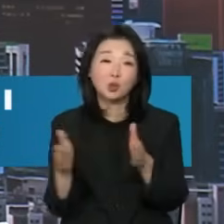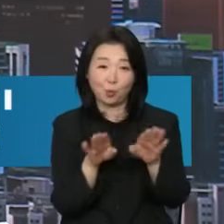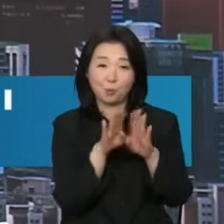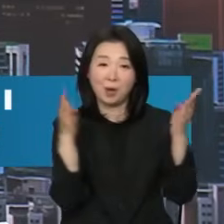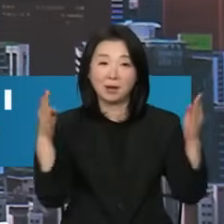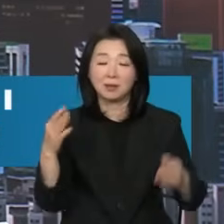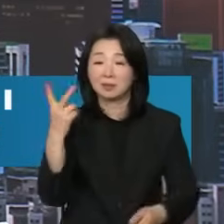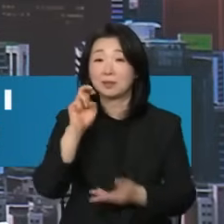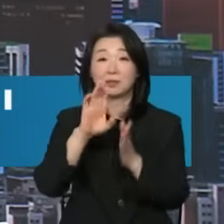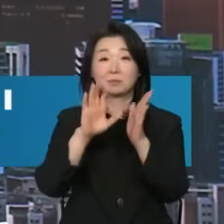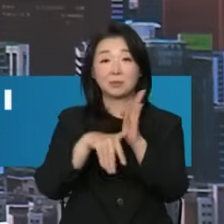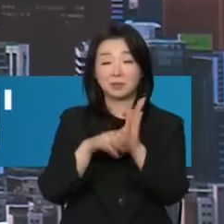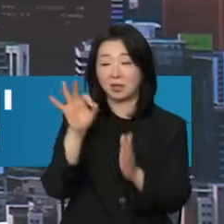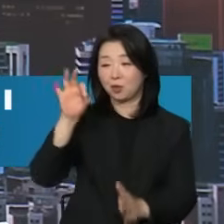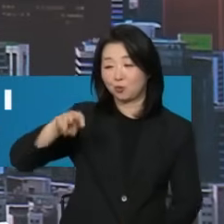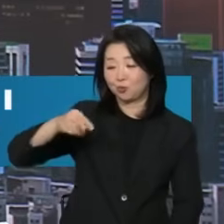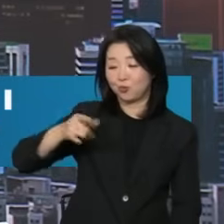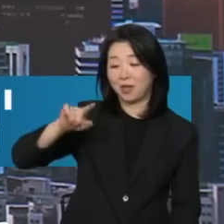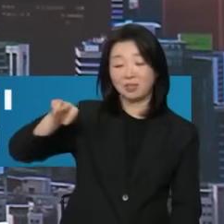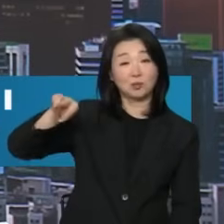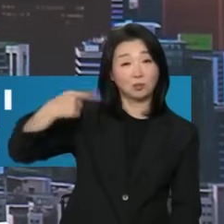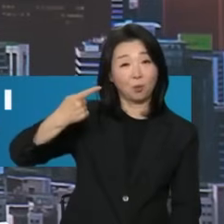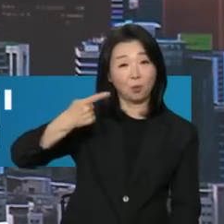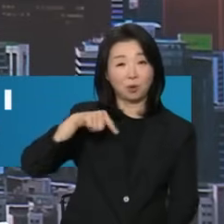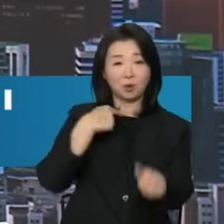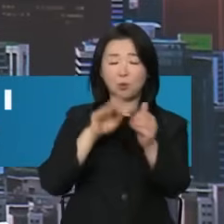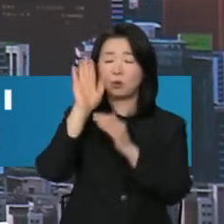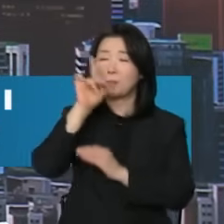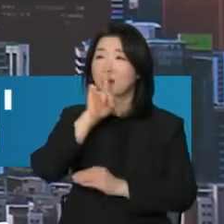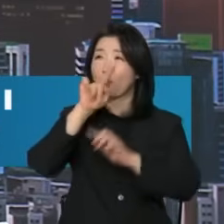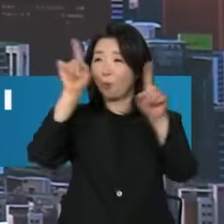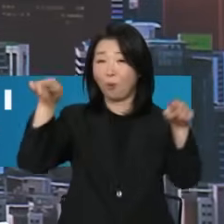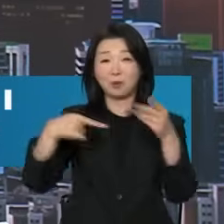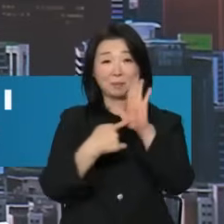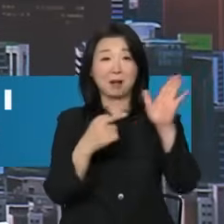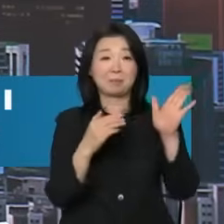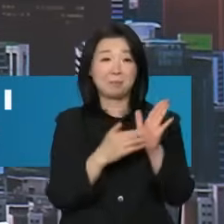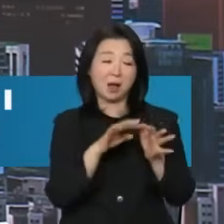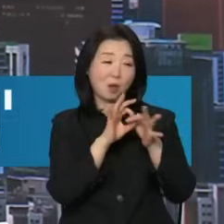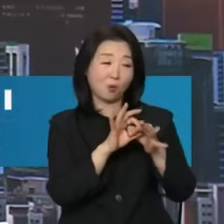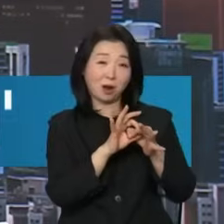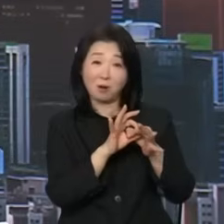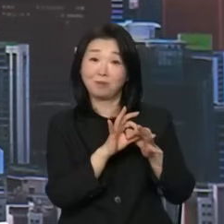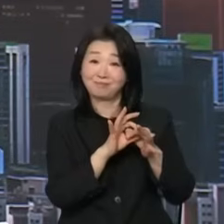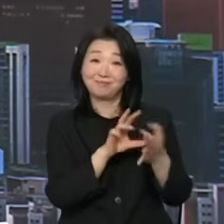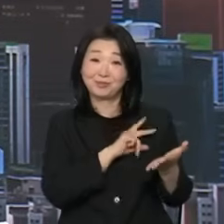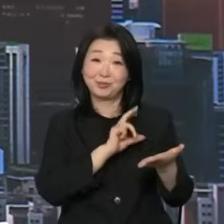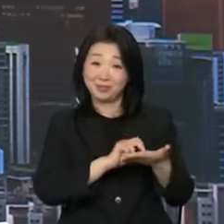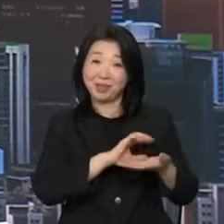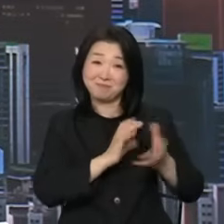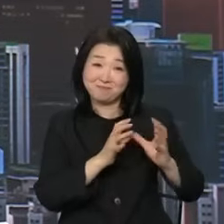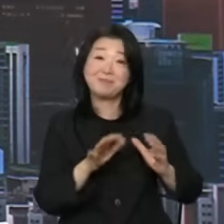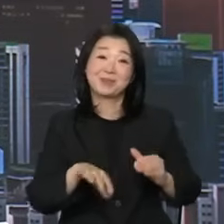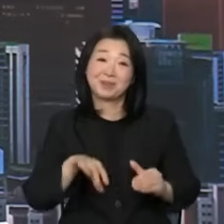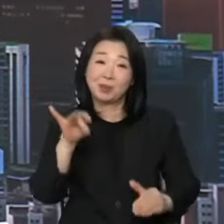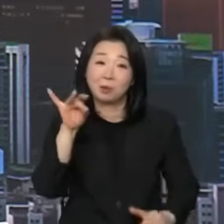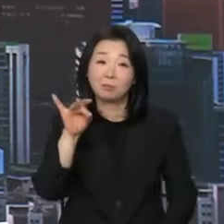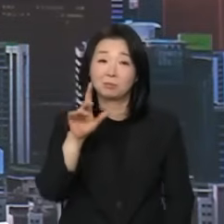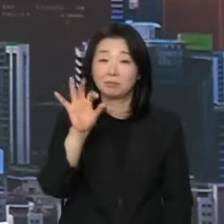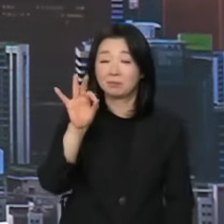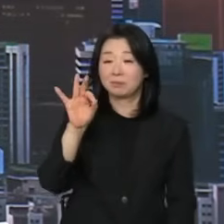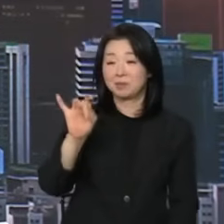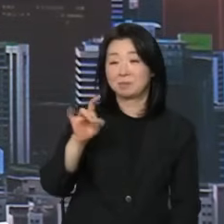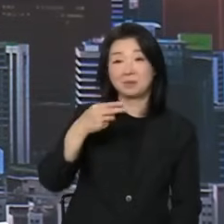지난 2021년 유네스코가 교육의 미래 보고서를 발간한 뒤에 관련 주제로 열리는 포럼은 이번이 처음입니다. 임태희